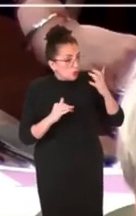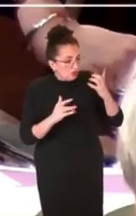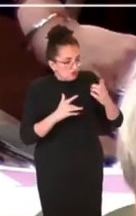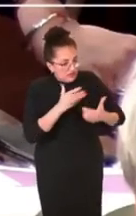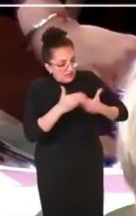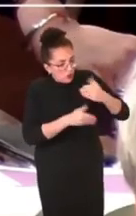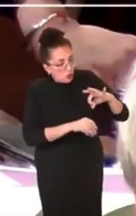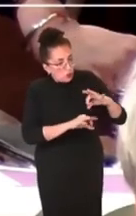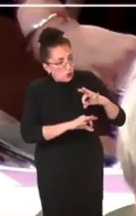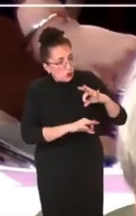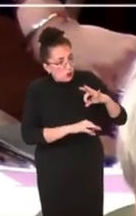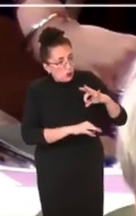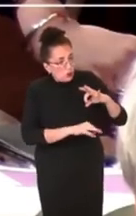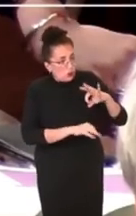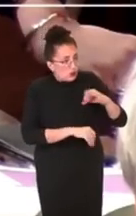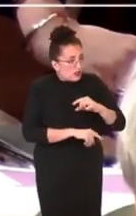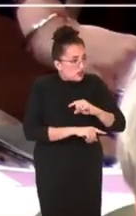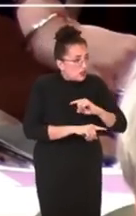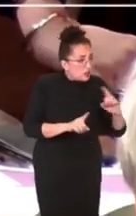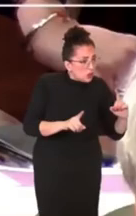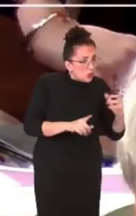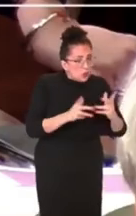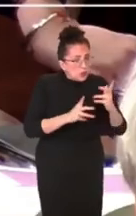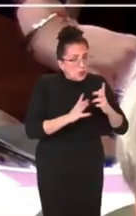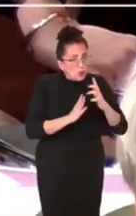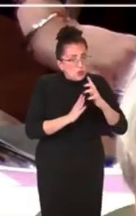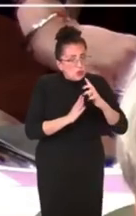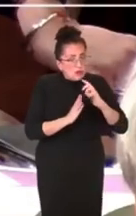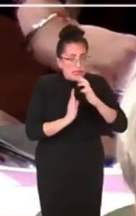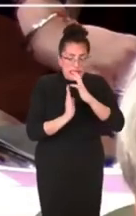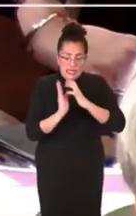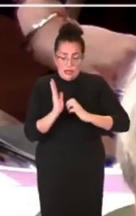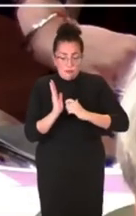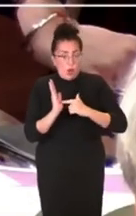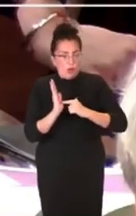rapport à ça. Peut-être que l'échange autour de ce rapport peut nous permettre d'avoir un peu plus d'informations.